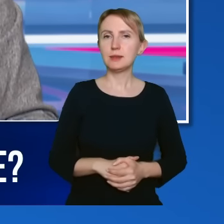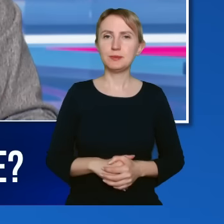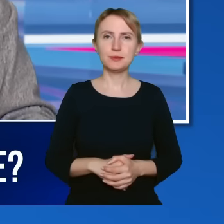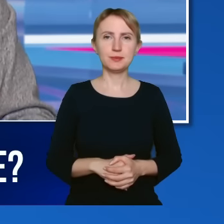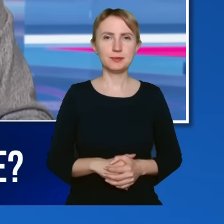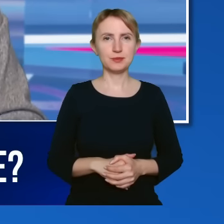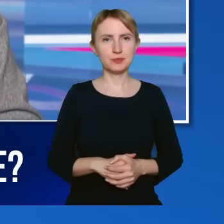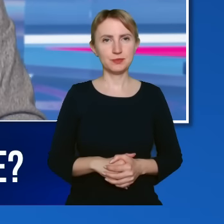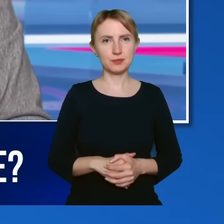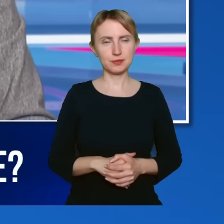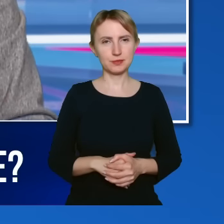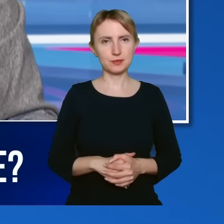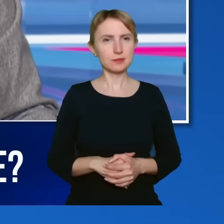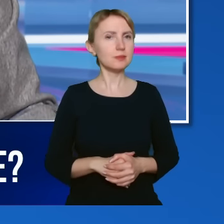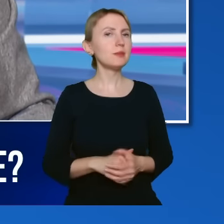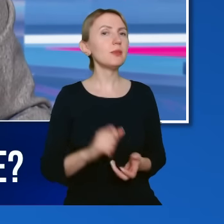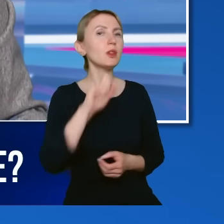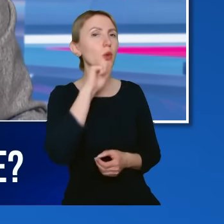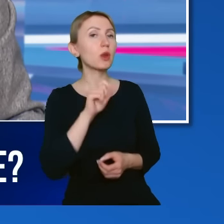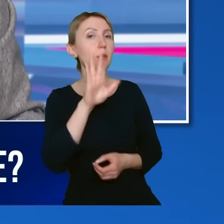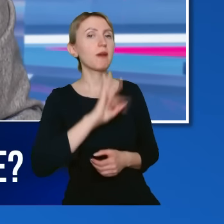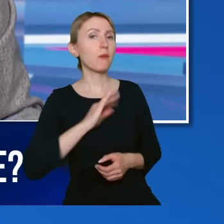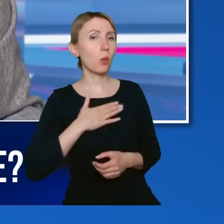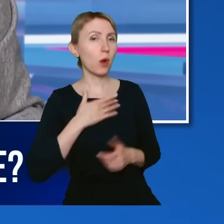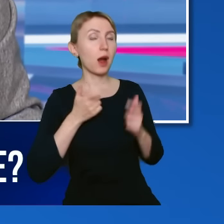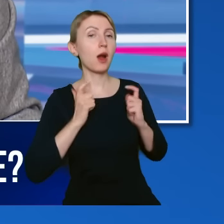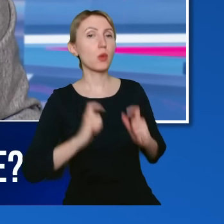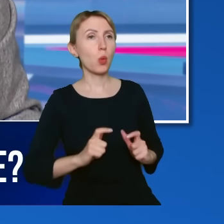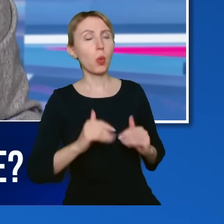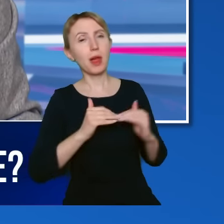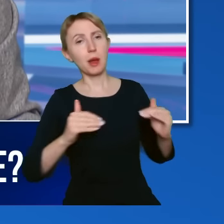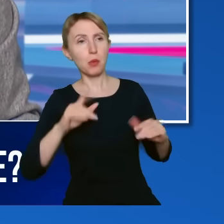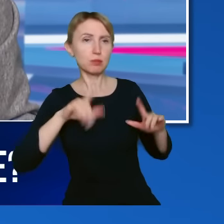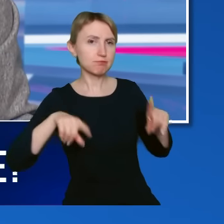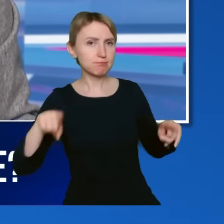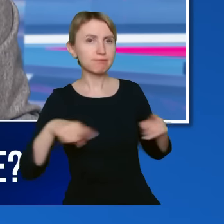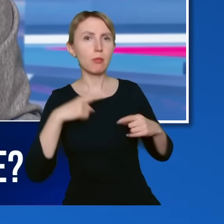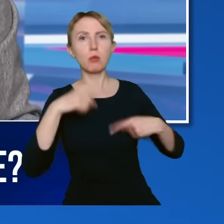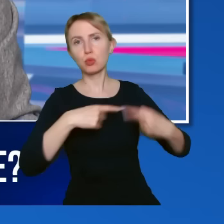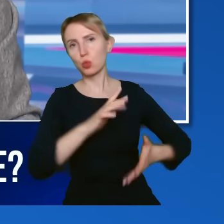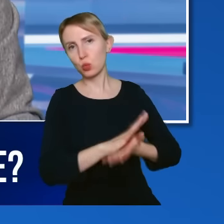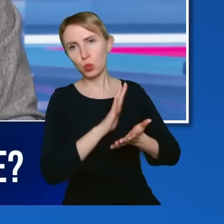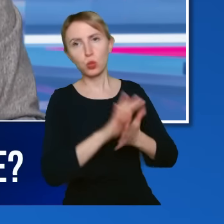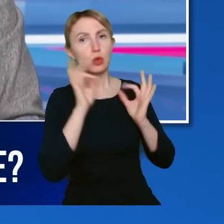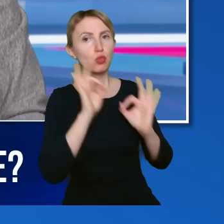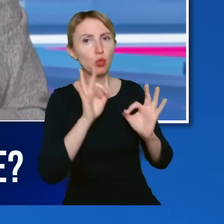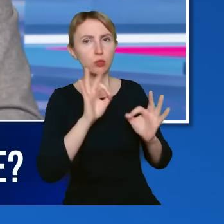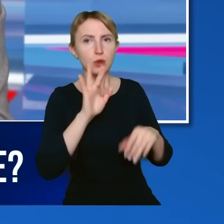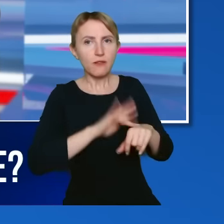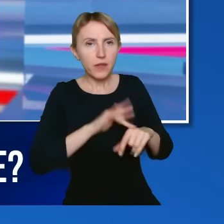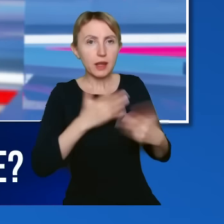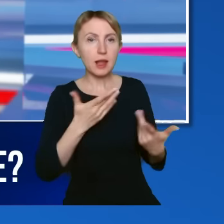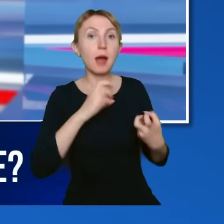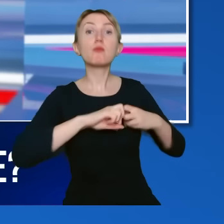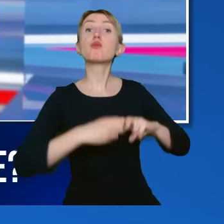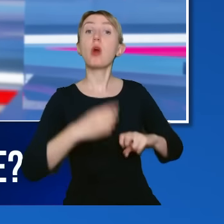Nie w tym jest problem, że Ukraina ma swoje rolnictwo na takim czy innym poziomie i produkuje skutecznie czy mniej skutecznie. Problem jest w